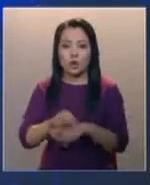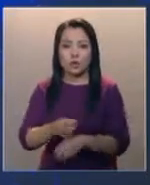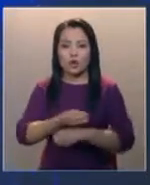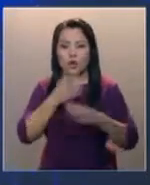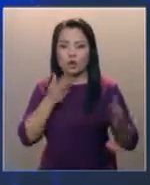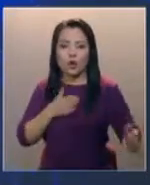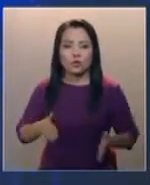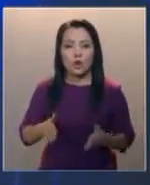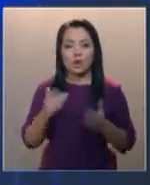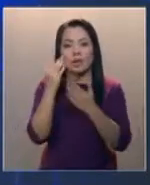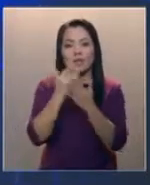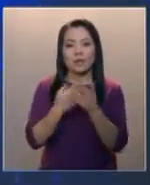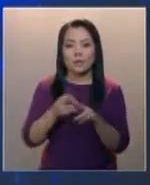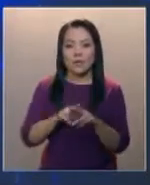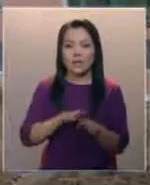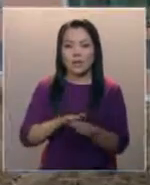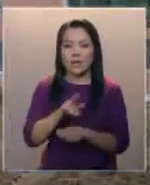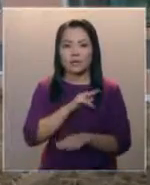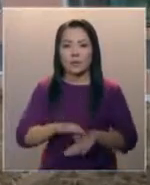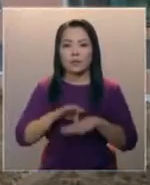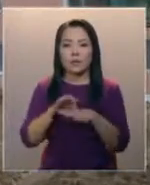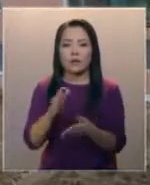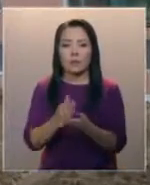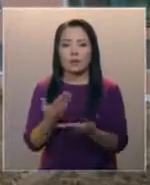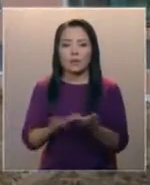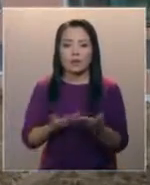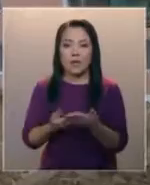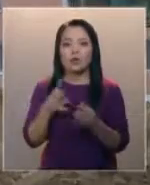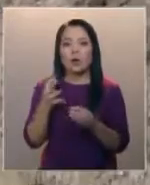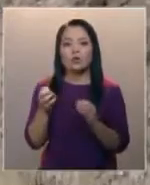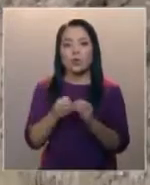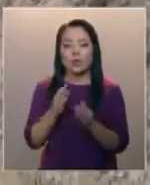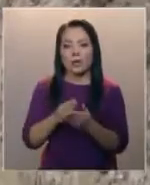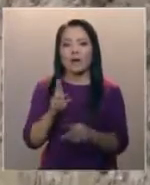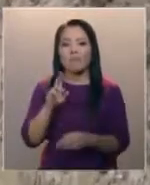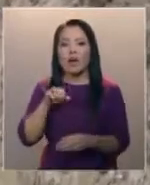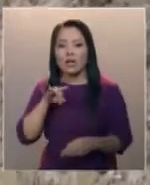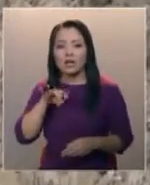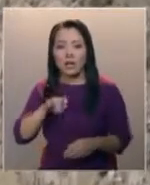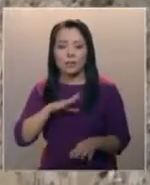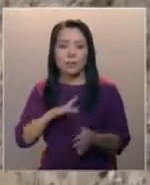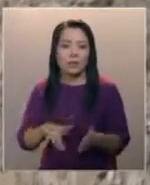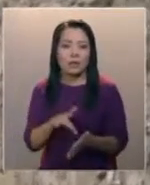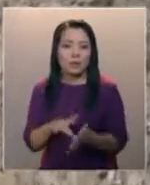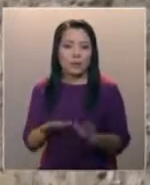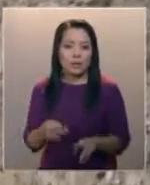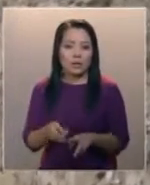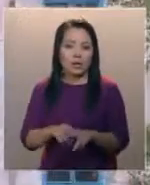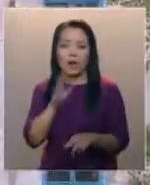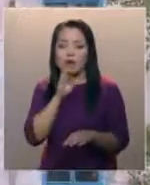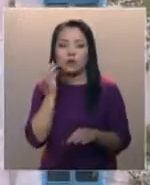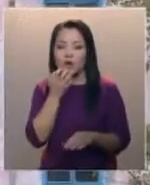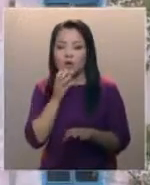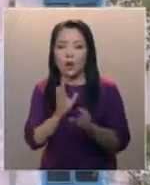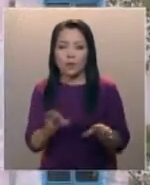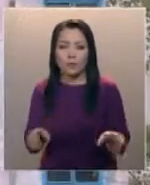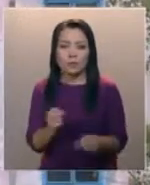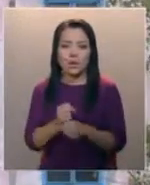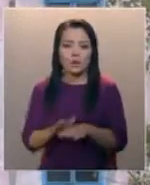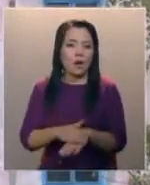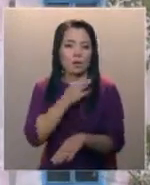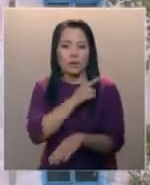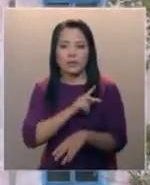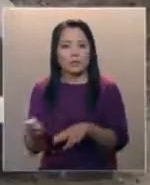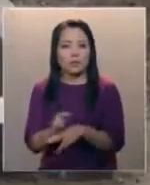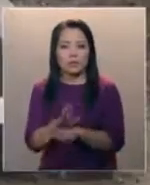жол бағдарламасына сәйкес атқарылуда. Мәселен, 410 квартал аталатын шағын аудандағы жылу құбырлары ұзақ жылдар